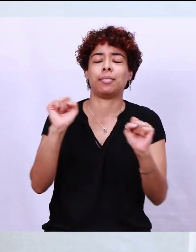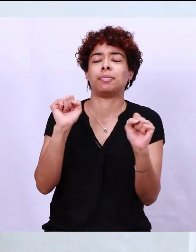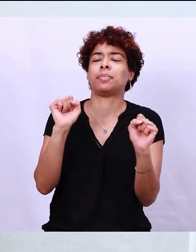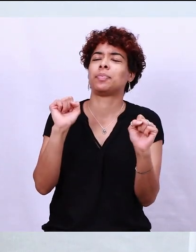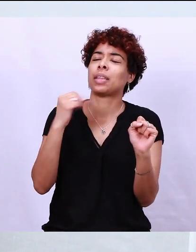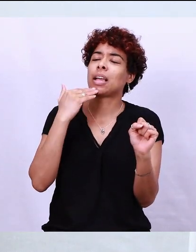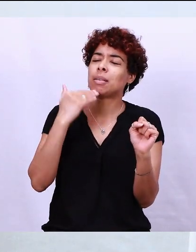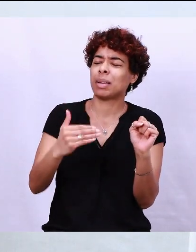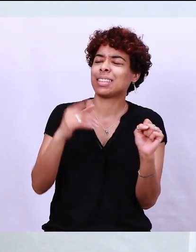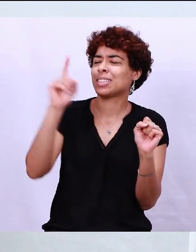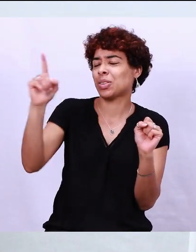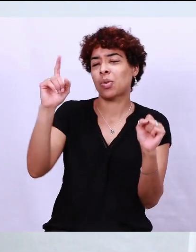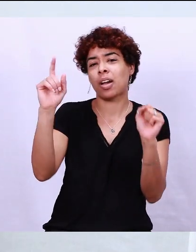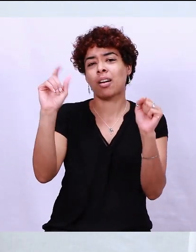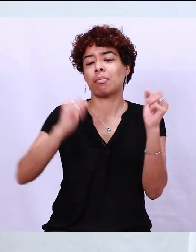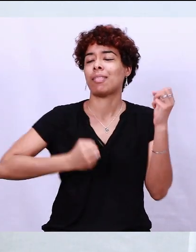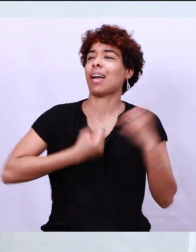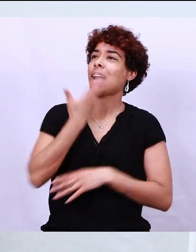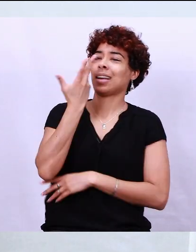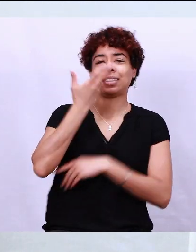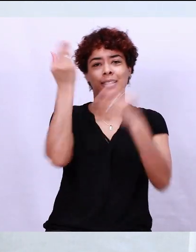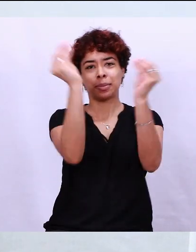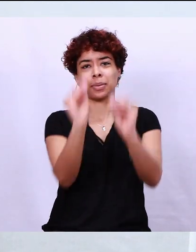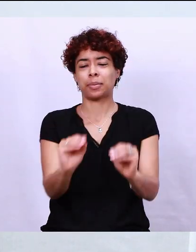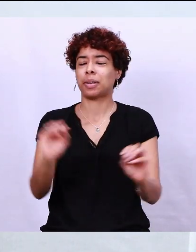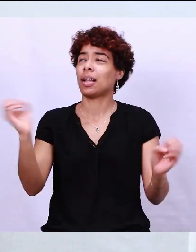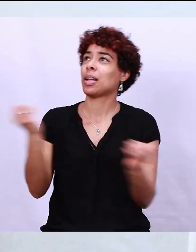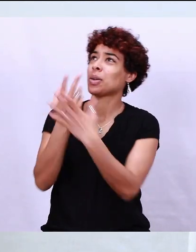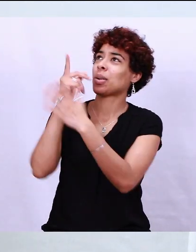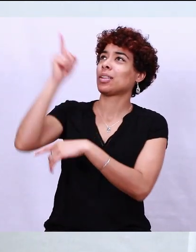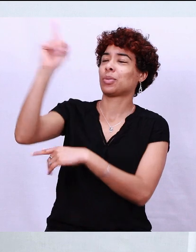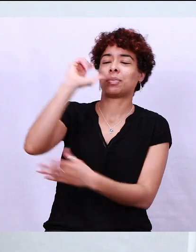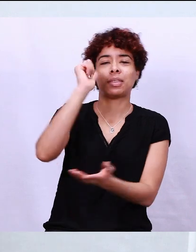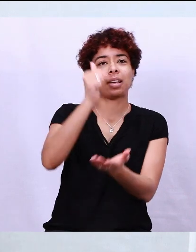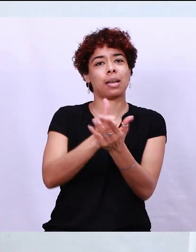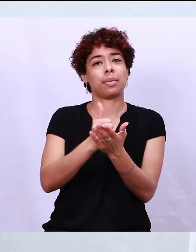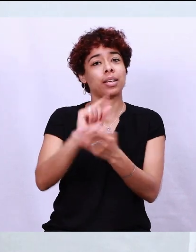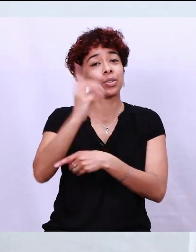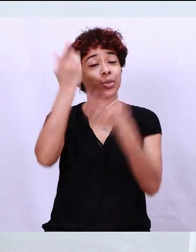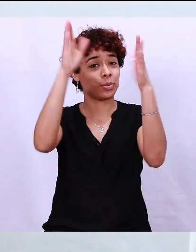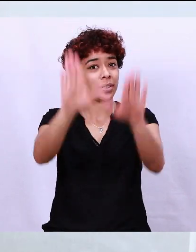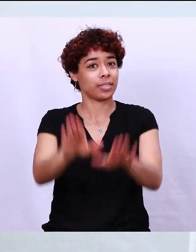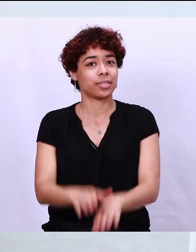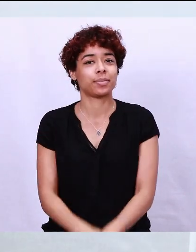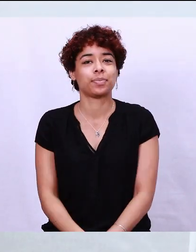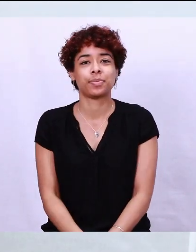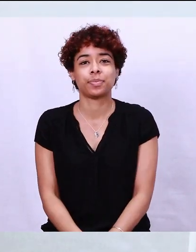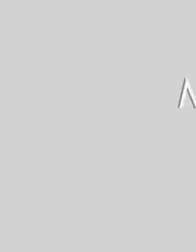travail d'artiste. Gloire à toi, notre Dieu. Amen. Que Dieu vous bénisse. On se retrouve demain.